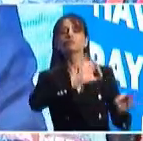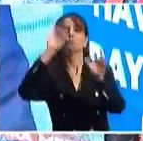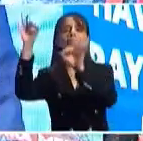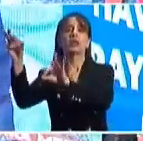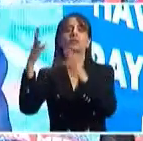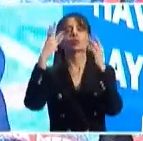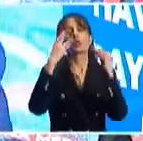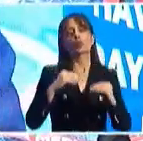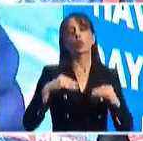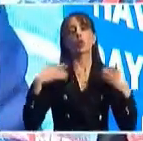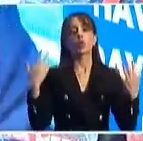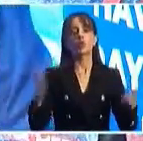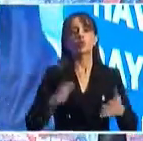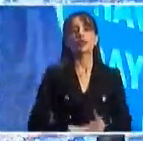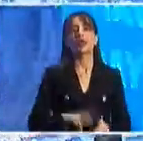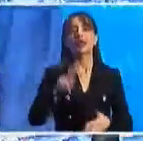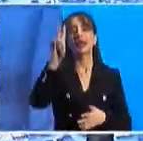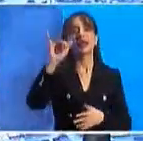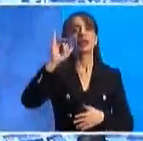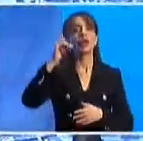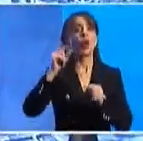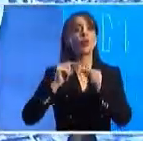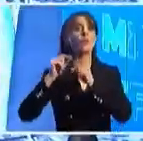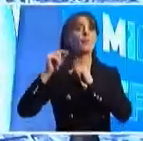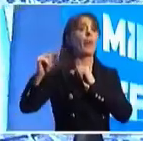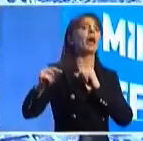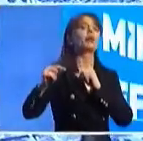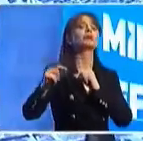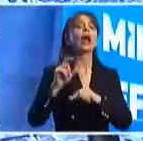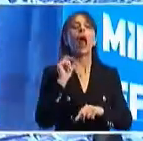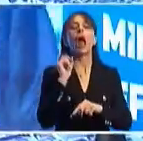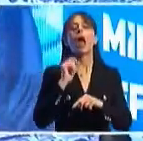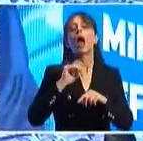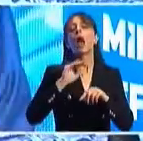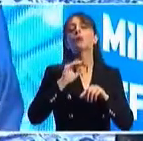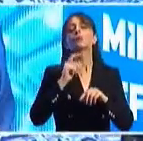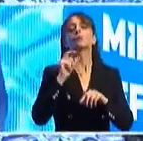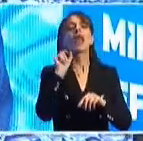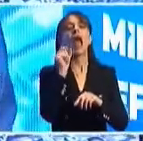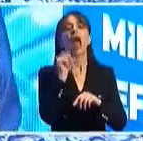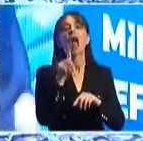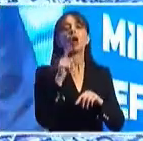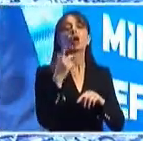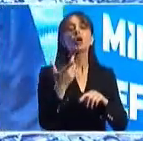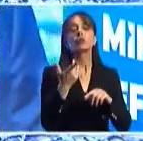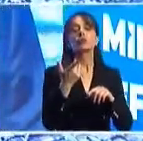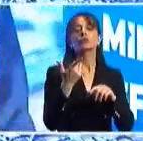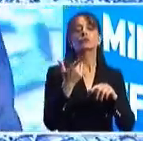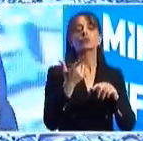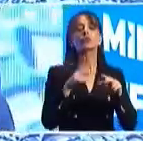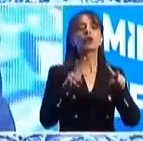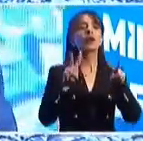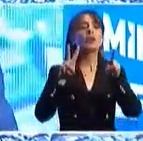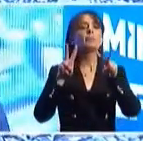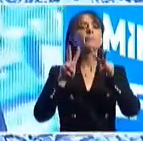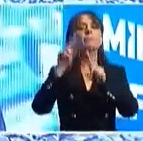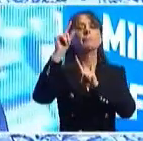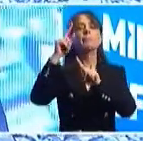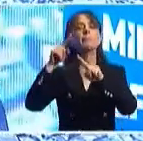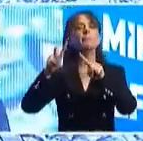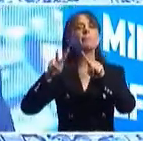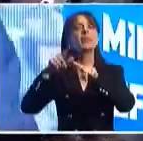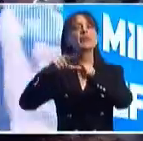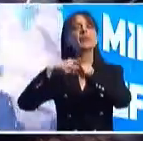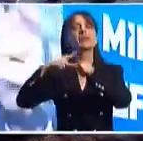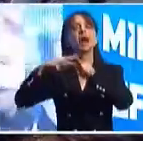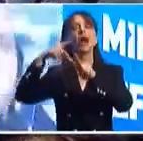Diğer bir hattımız 2 kilometrelik Eyüp Sultan Pierre Loti Miniatür teleferik hattımız. Bu hattımızda da